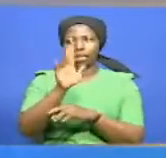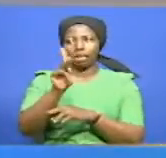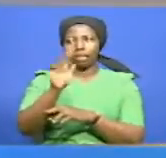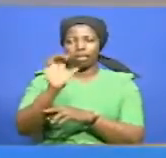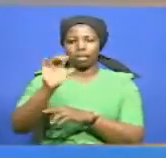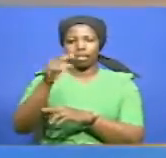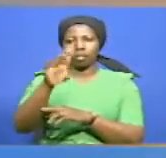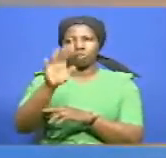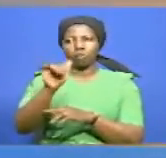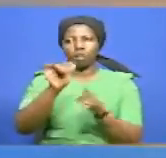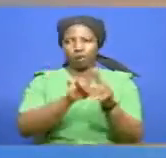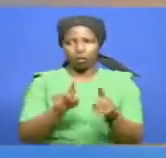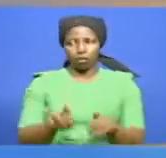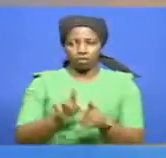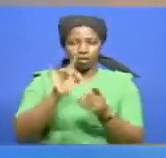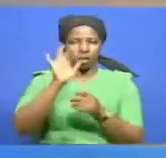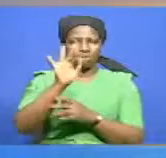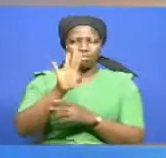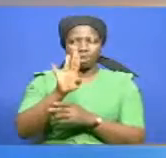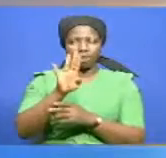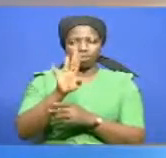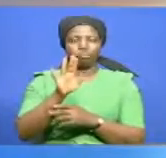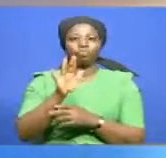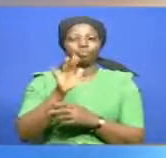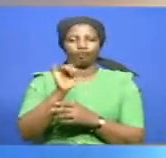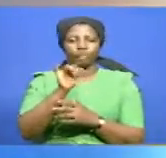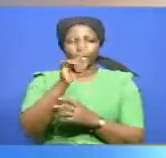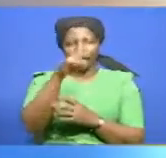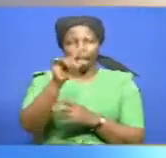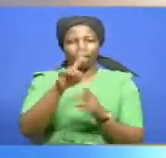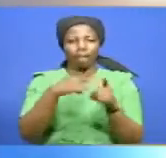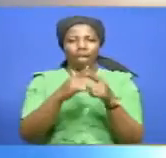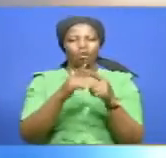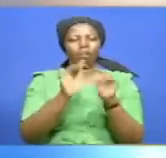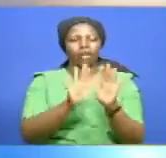kupitia ukurasa wangu wa Facebook. Bonyeza like alafu acha ujumbe wako pale.